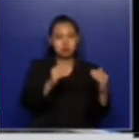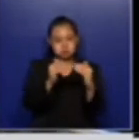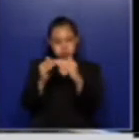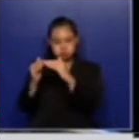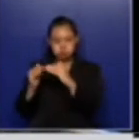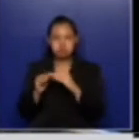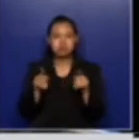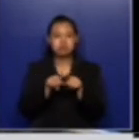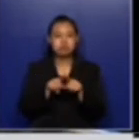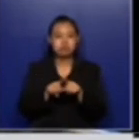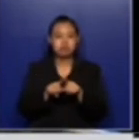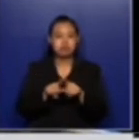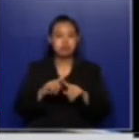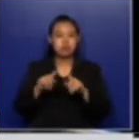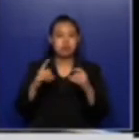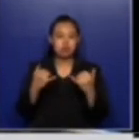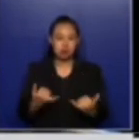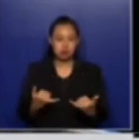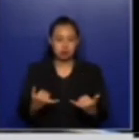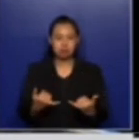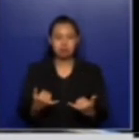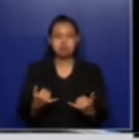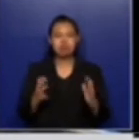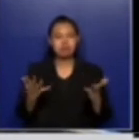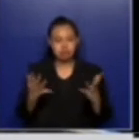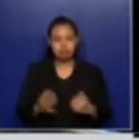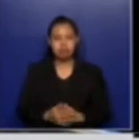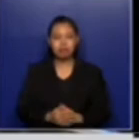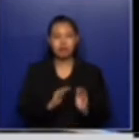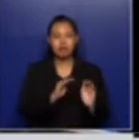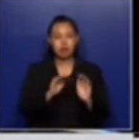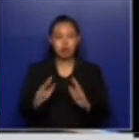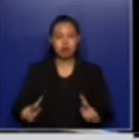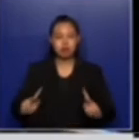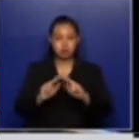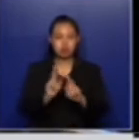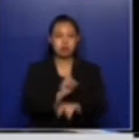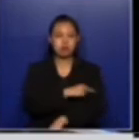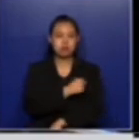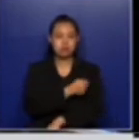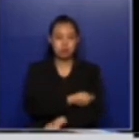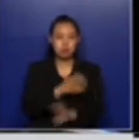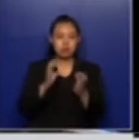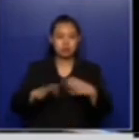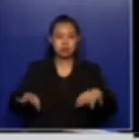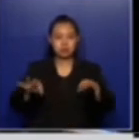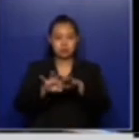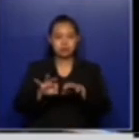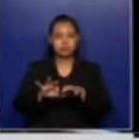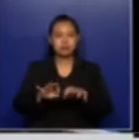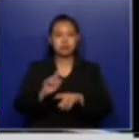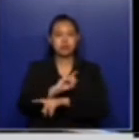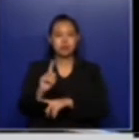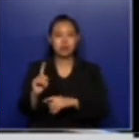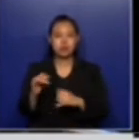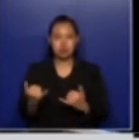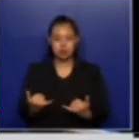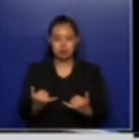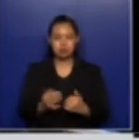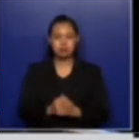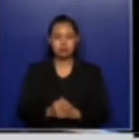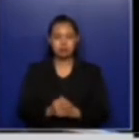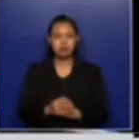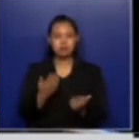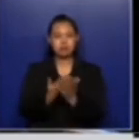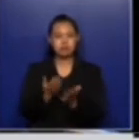ำกันเหมือนปัจจุบันอันนี้ก็ขอฝากกระทรวงสาธารณสุขและที่สำคัญที่สุดในวันนี้ก็คือว่าเอาง